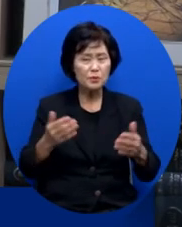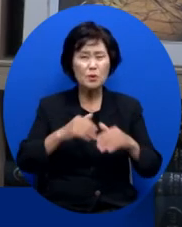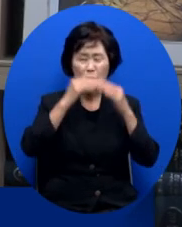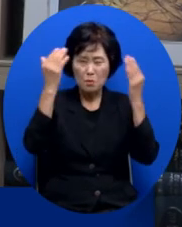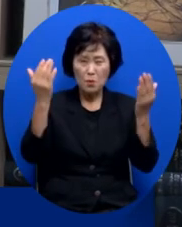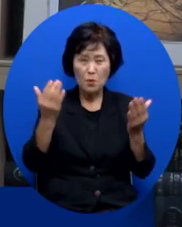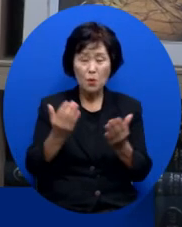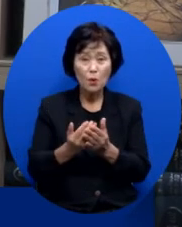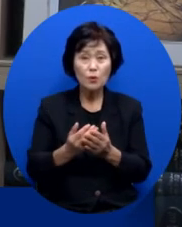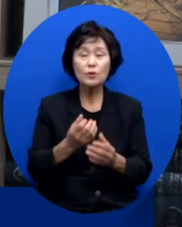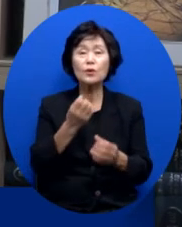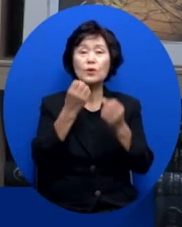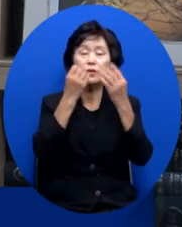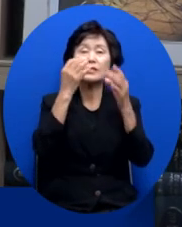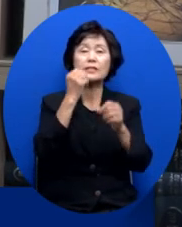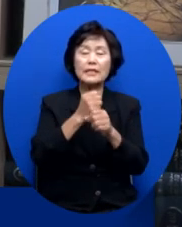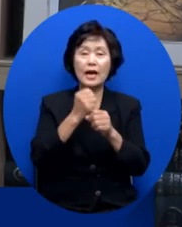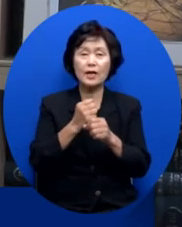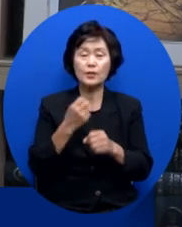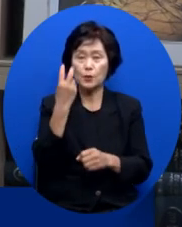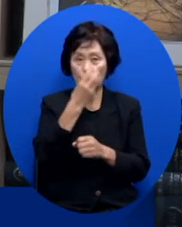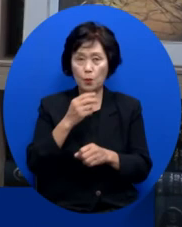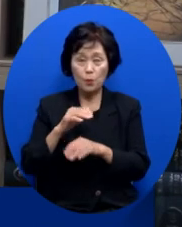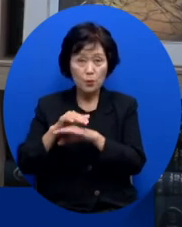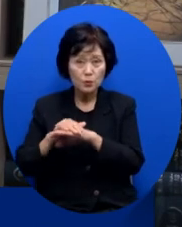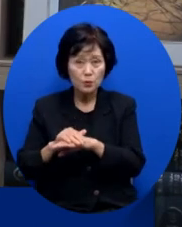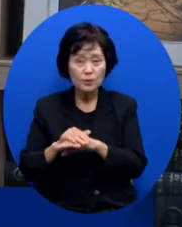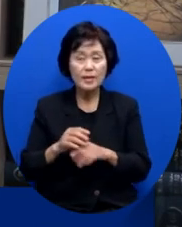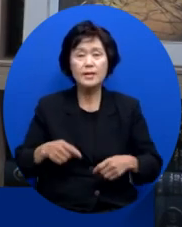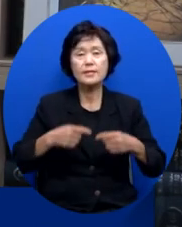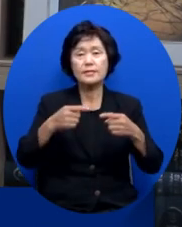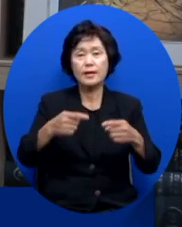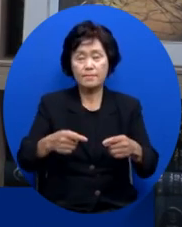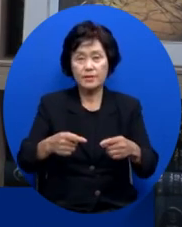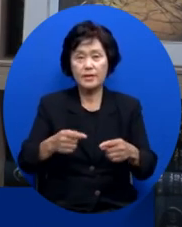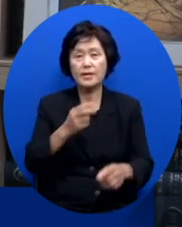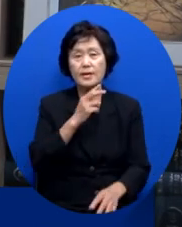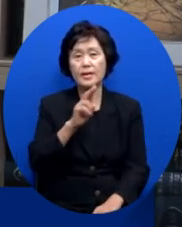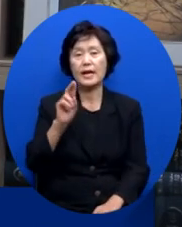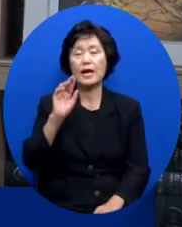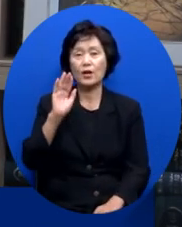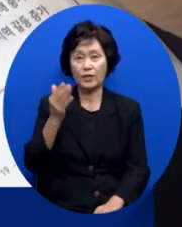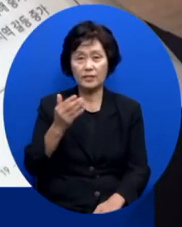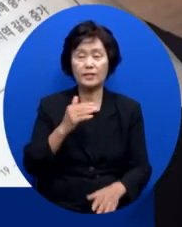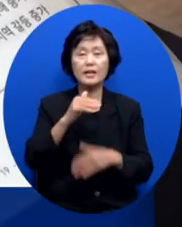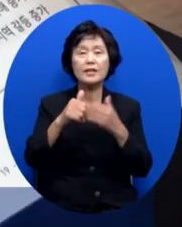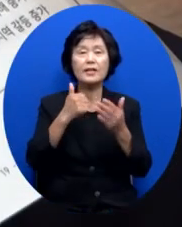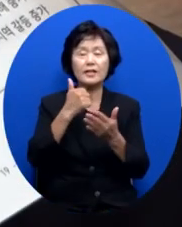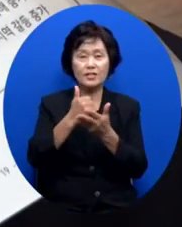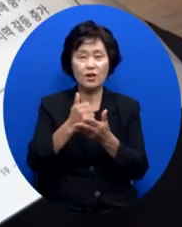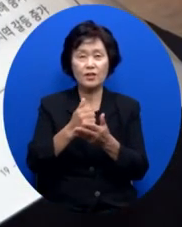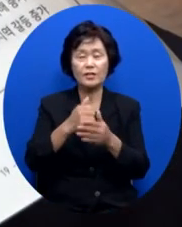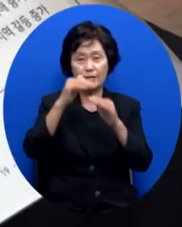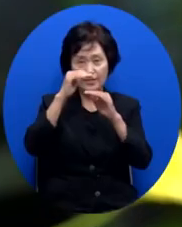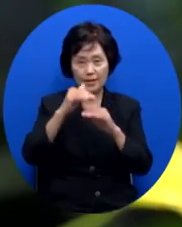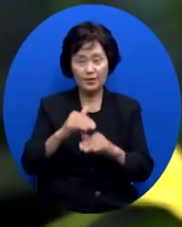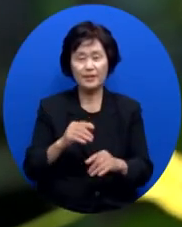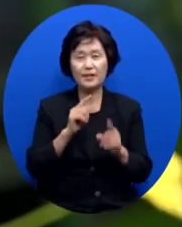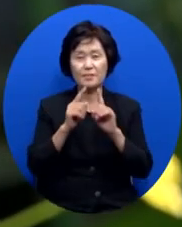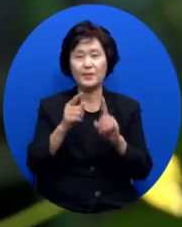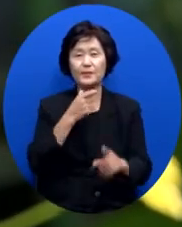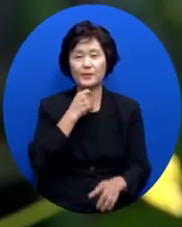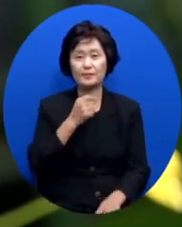이런 운동에 적극적으로 참여해야 되는 것이 합당한 성경적인 관점이 라고 3개 sse